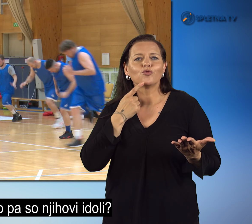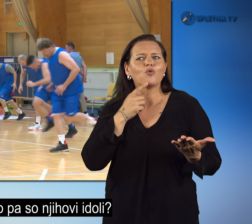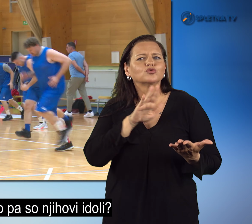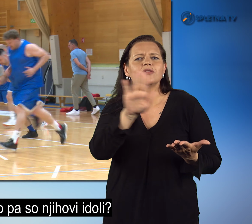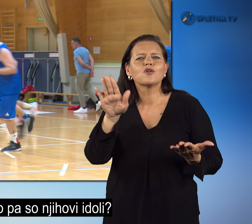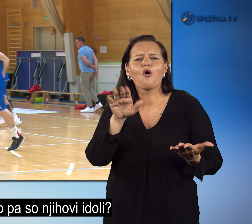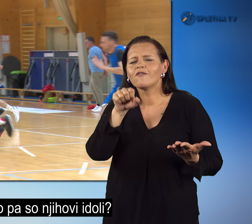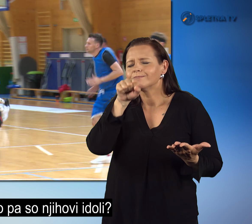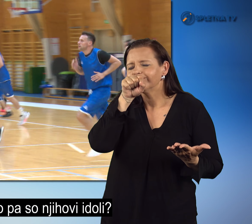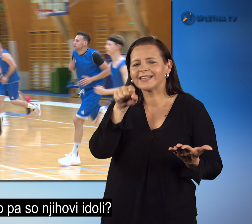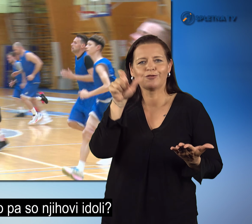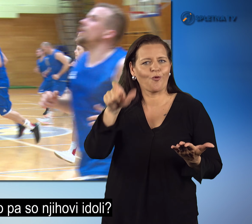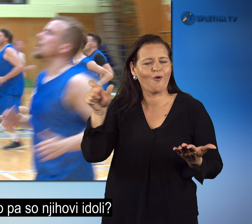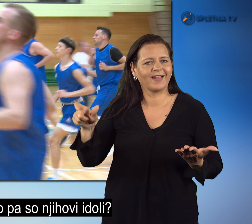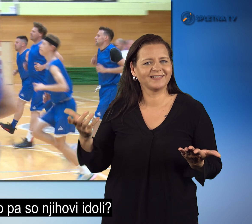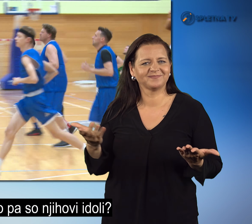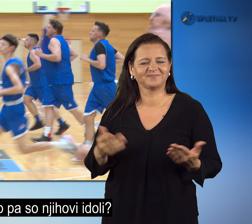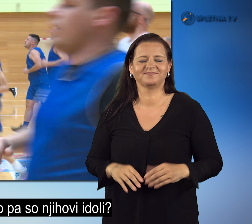Kdo pa so njihovi idoli?